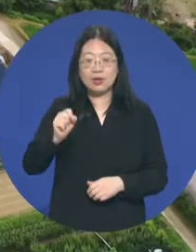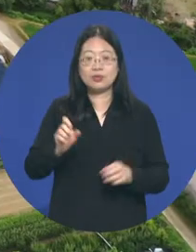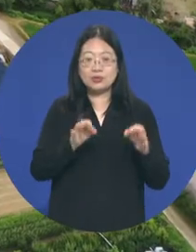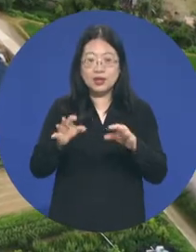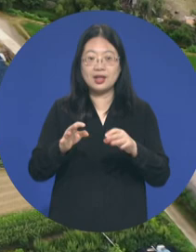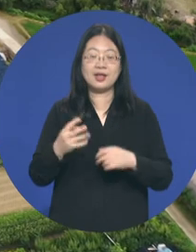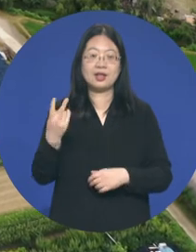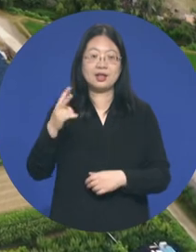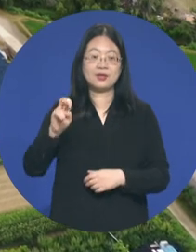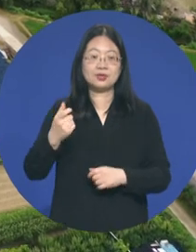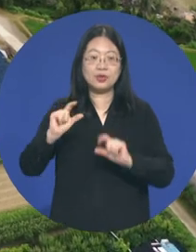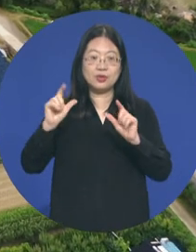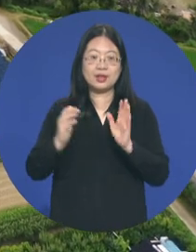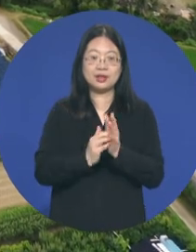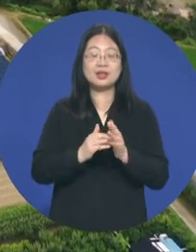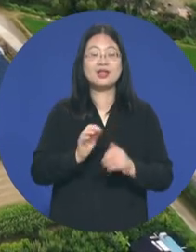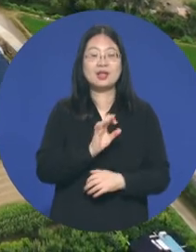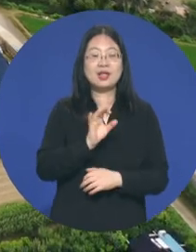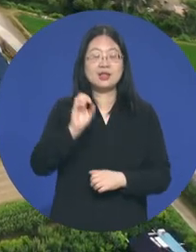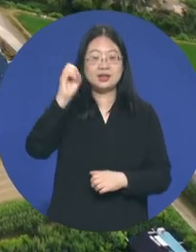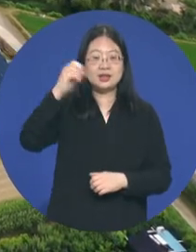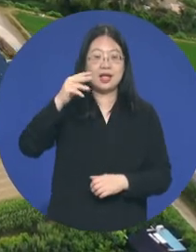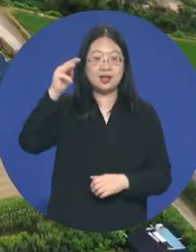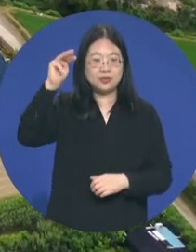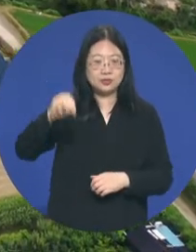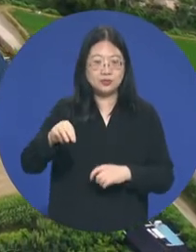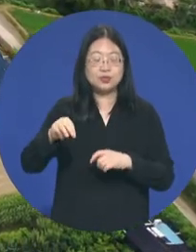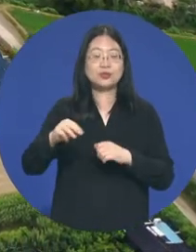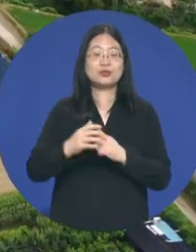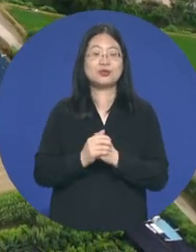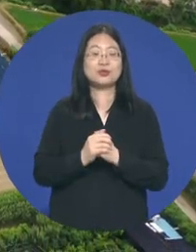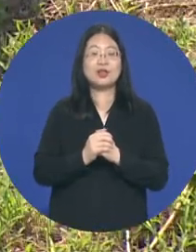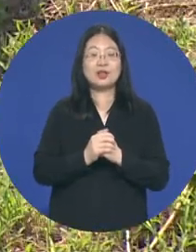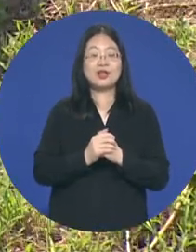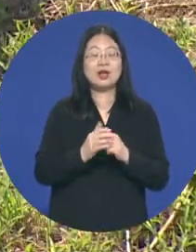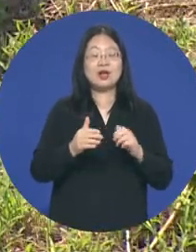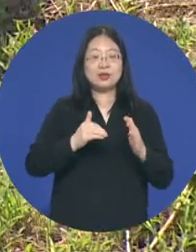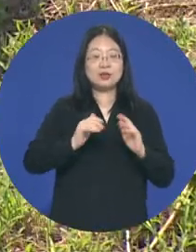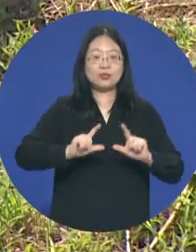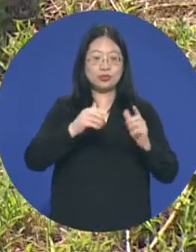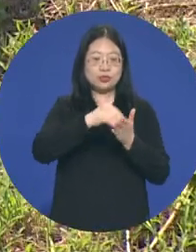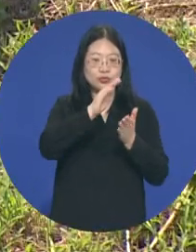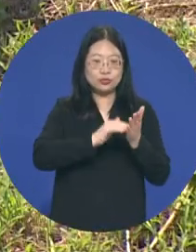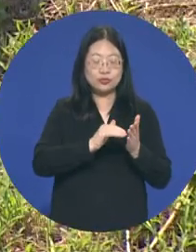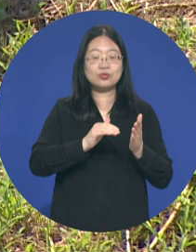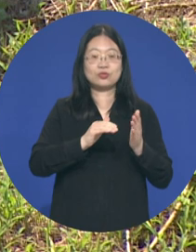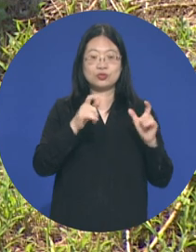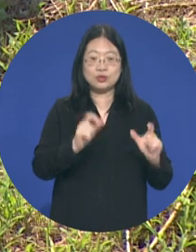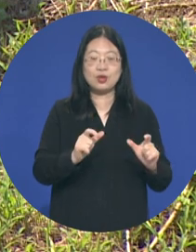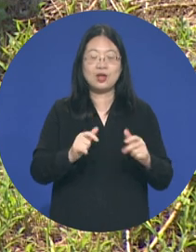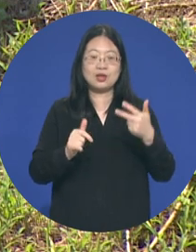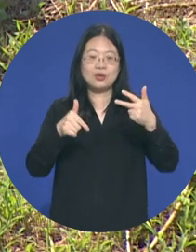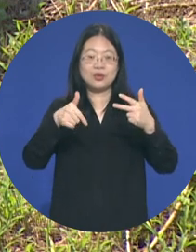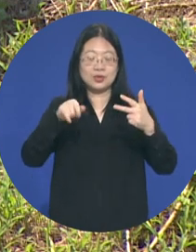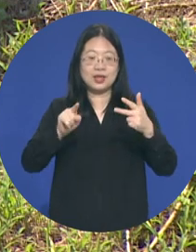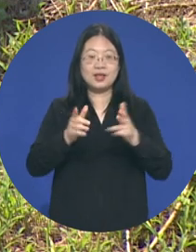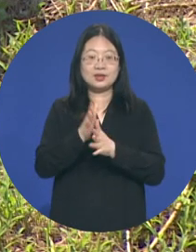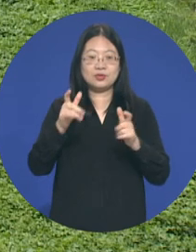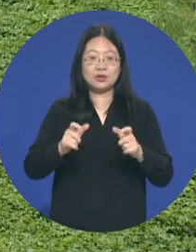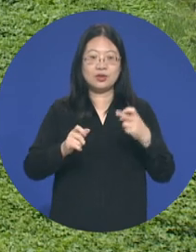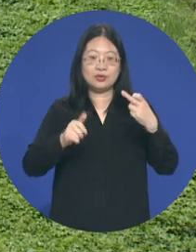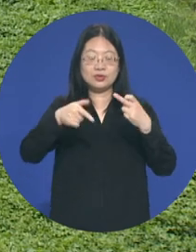양주 청담천 5.02 km 동두 천상배 7.4km 등 일곱개 시군 12개